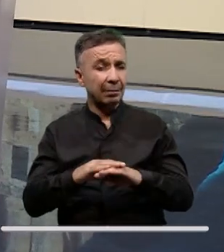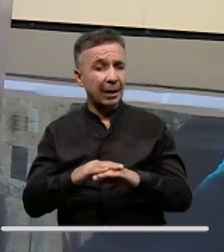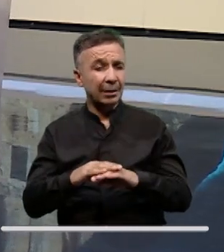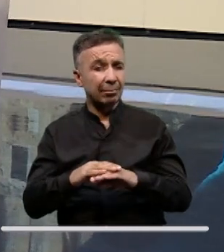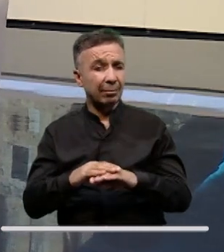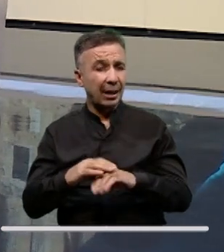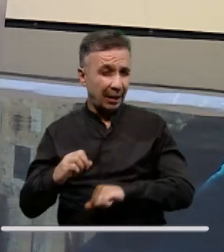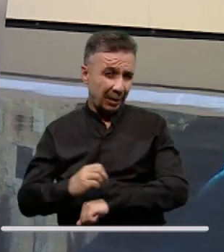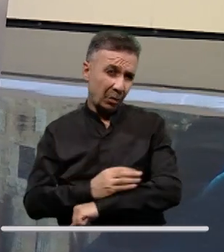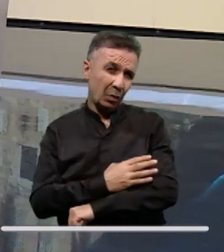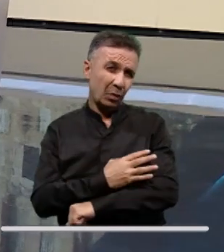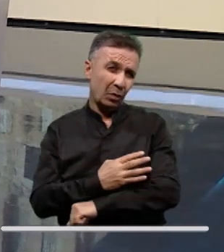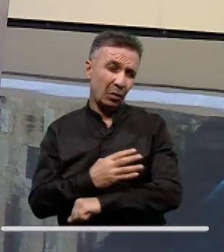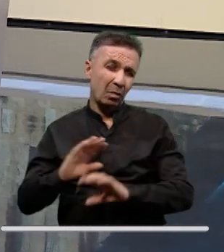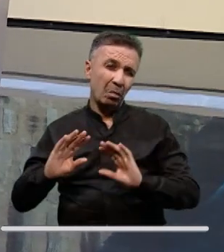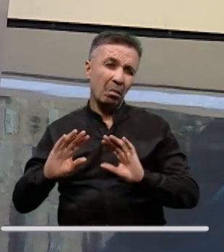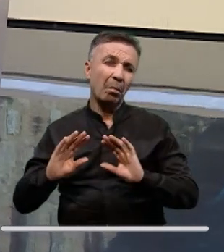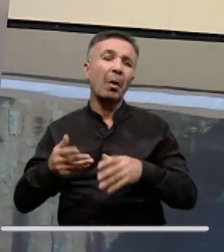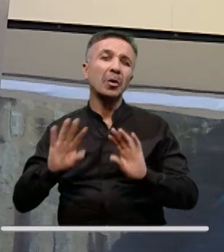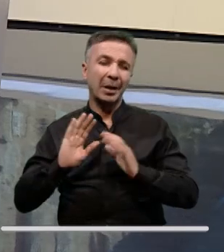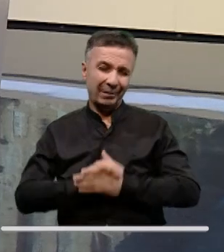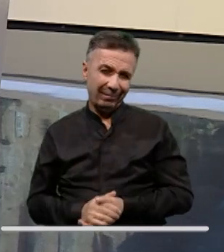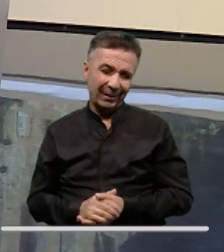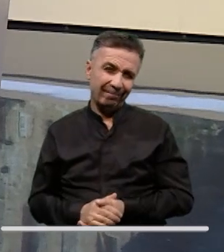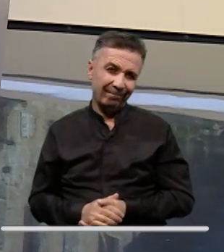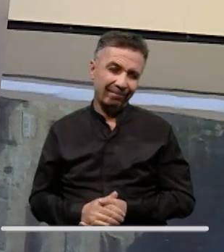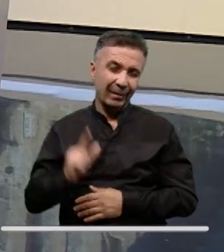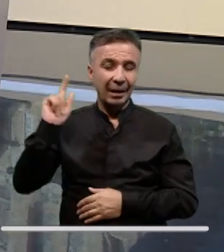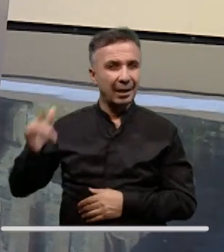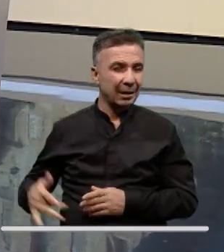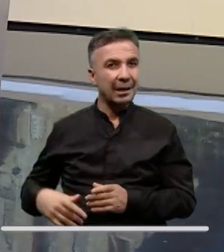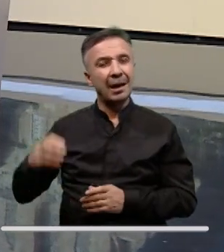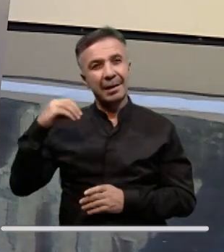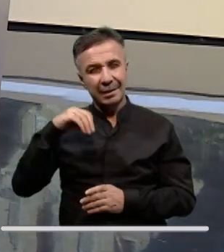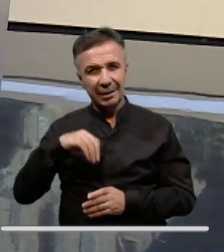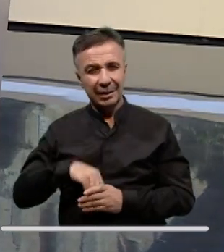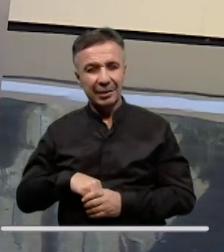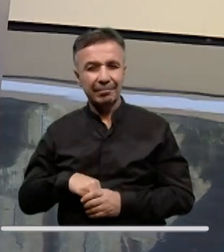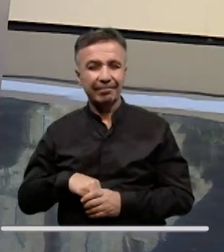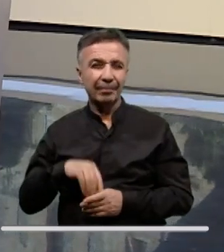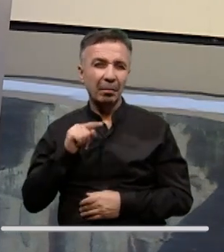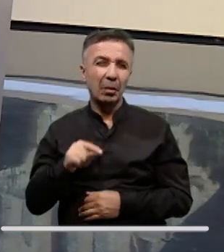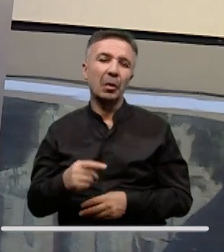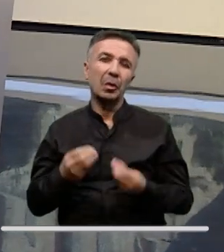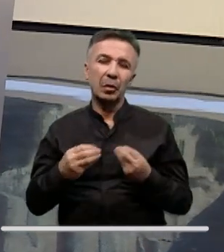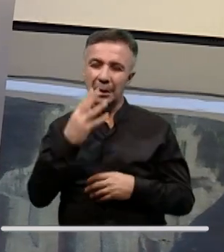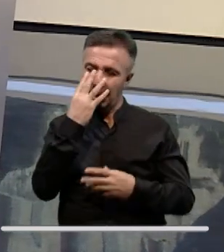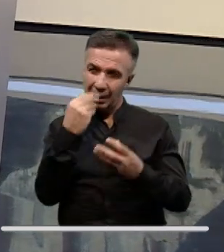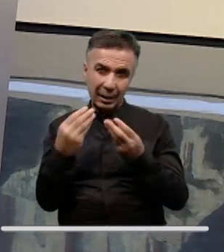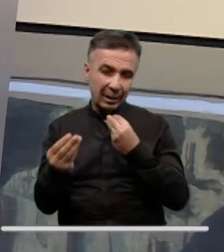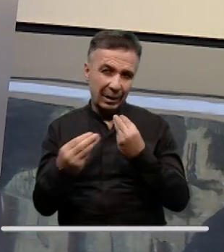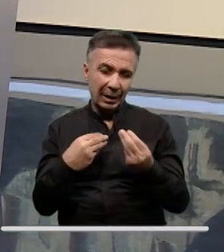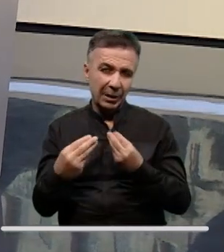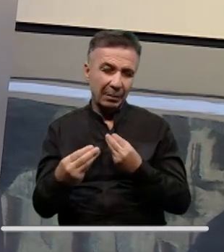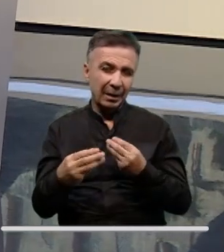dayanışmayı eee Eee bozan bir durum Allah rızası için Eee bu güzelliği